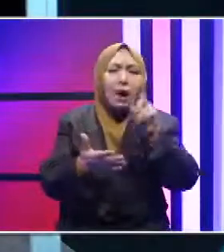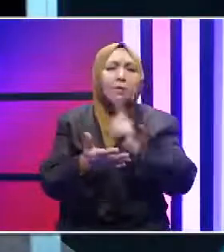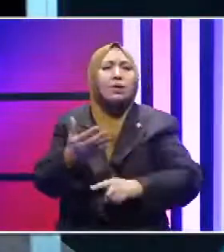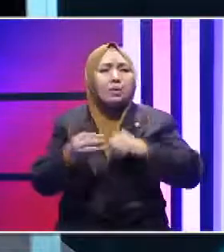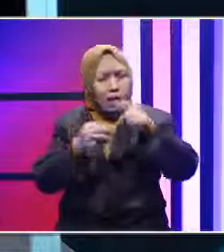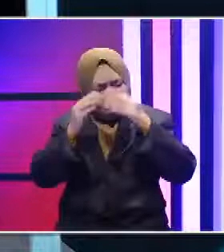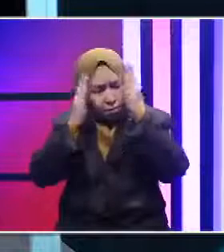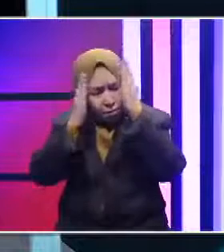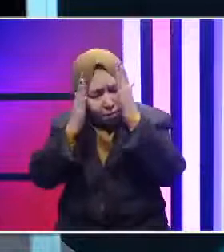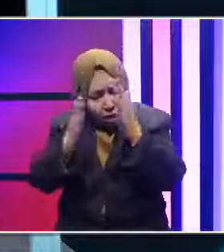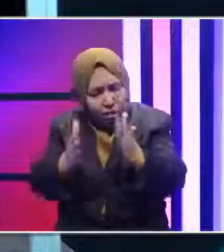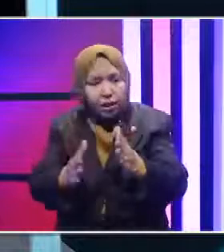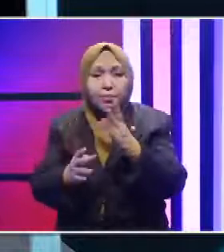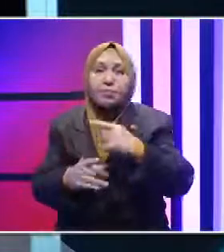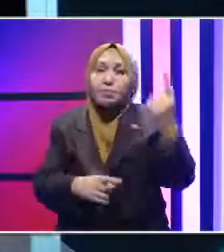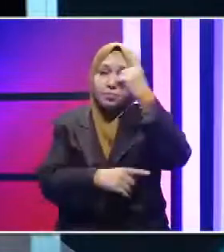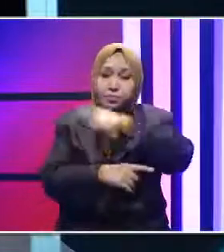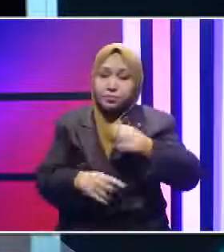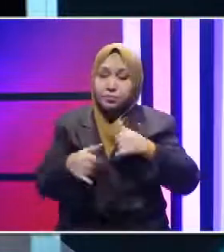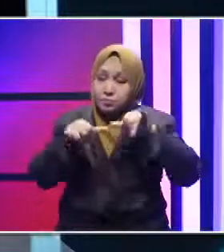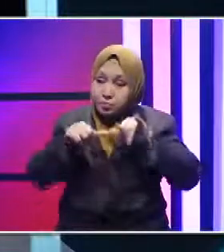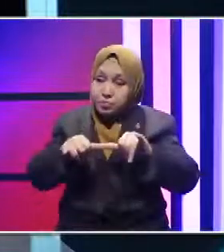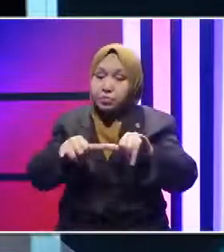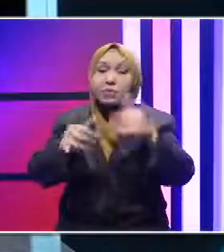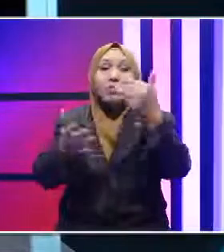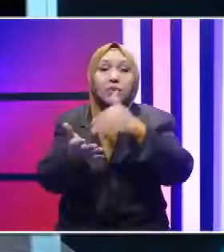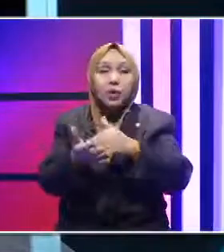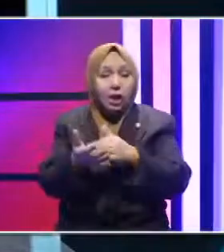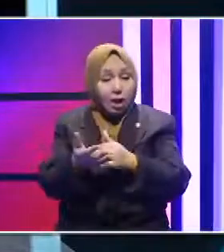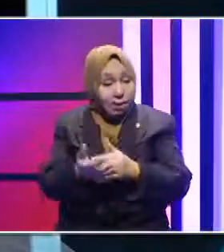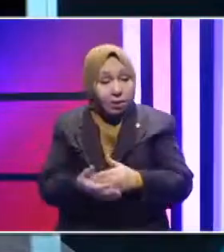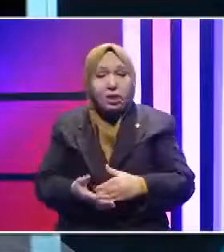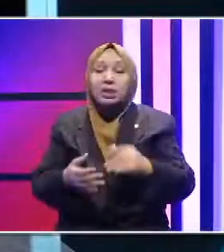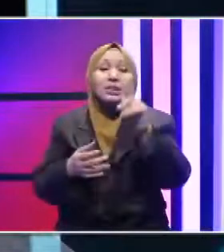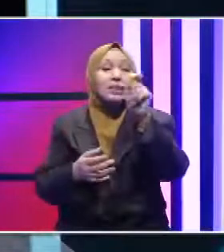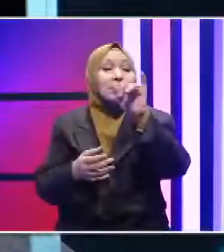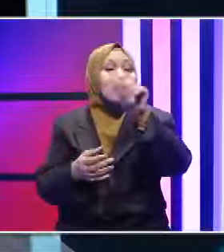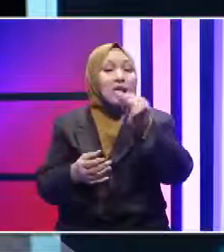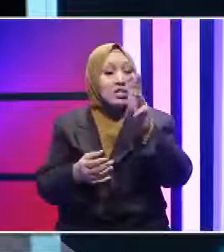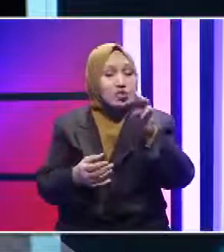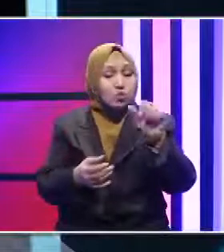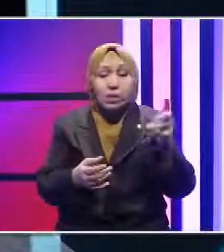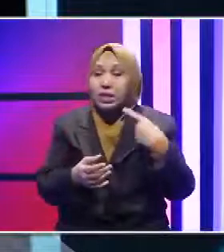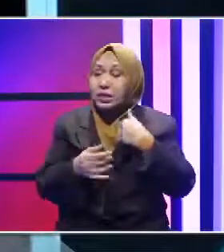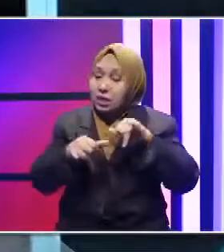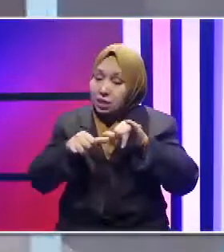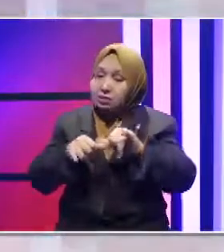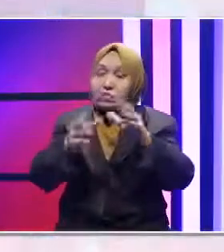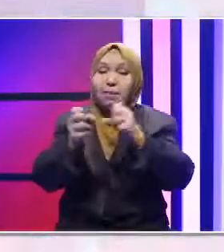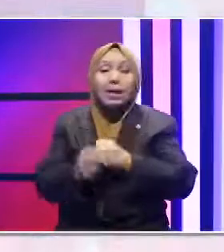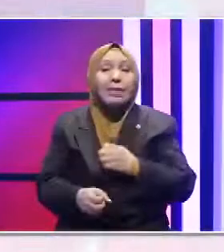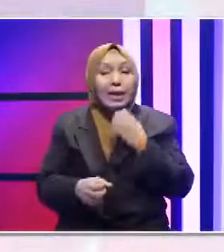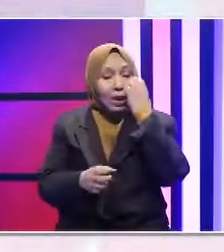diberi perhatian, dan hari ini kita nak teruskan lagi perkongsian tajwid kita. Moga-moga kita dapat terus memperelokkan bacaan kita